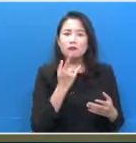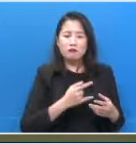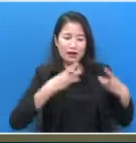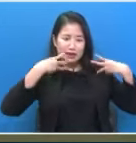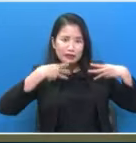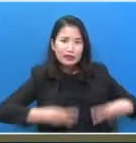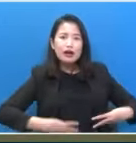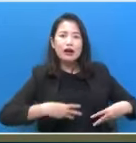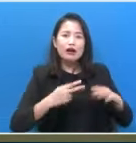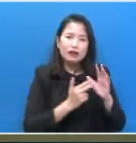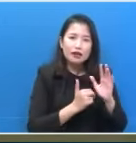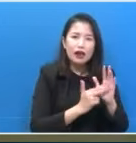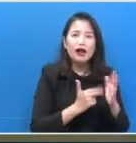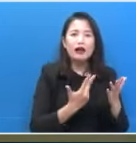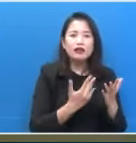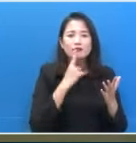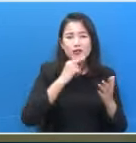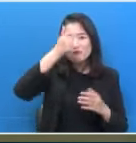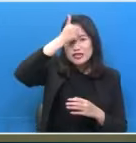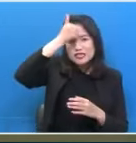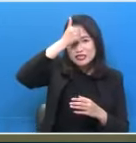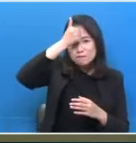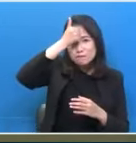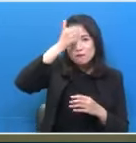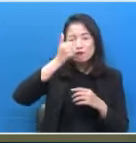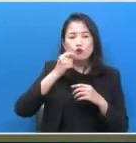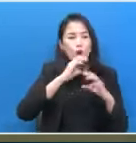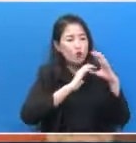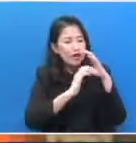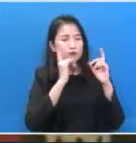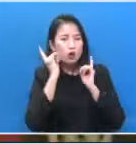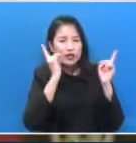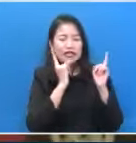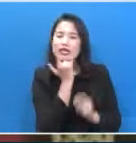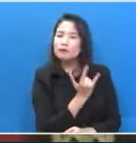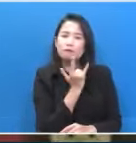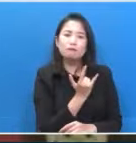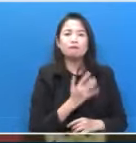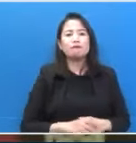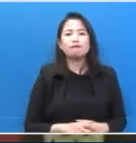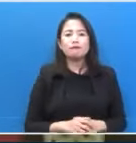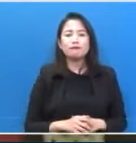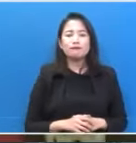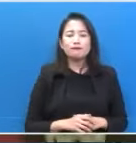etika, nilai, dan juga prinsip-prinsip dalam berkomunikasi politik.